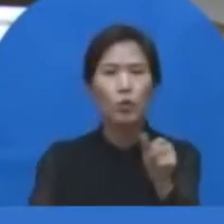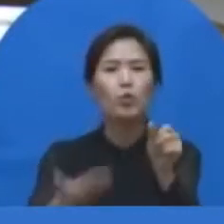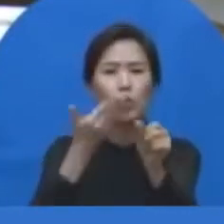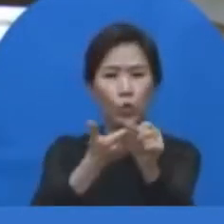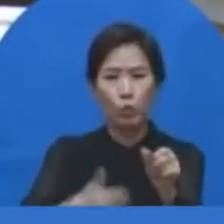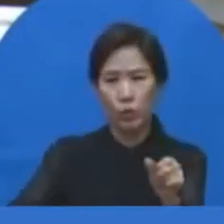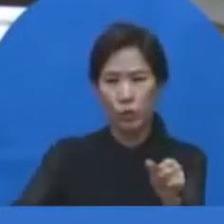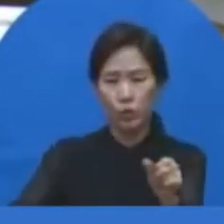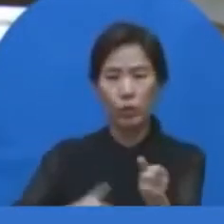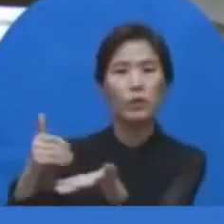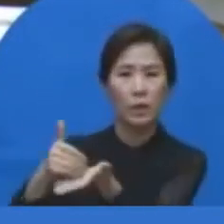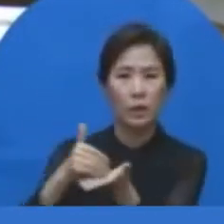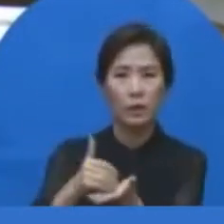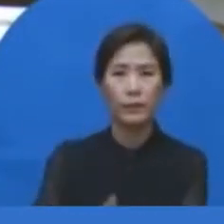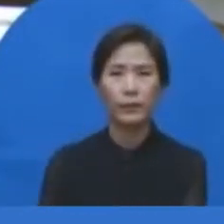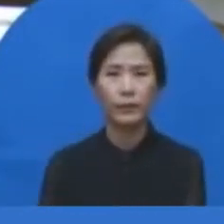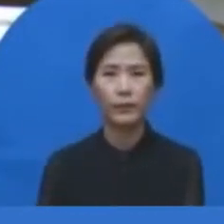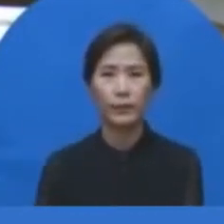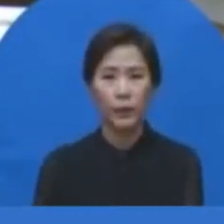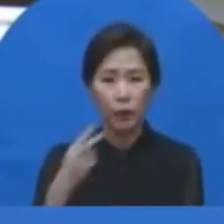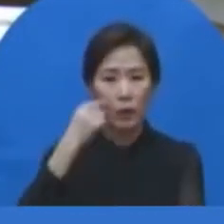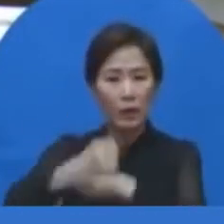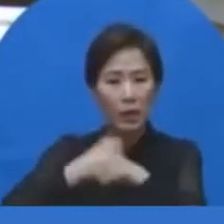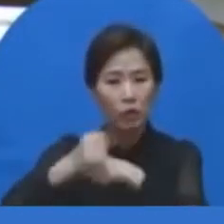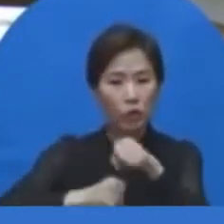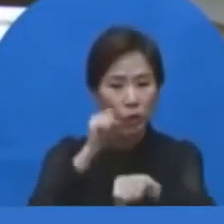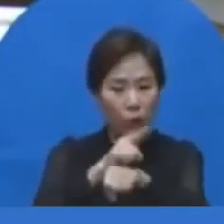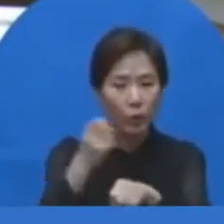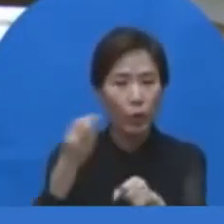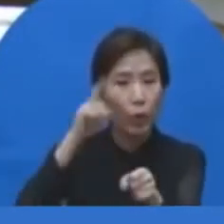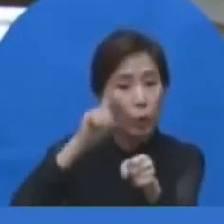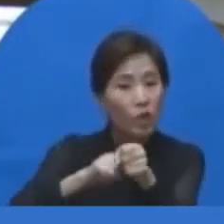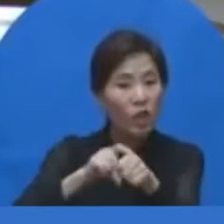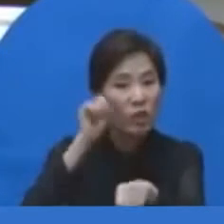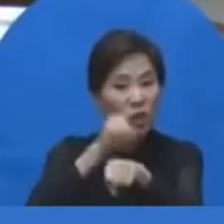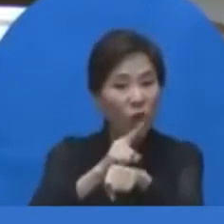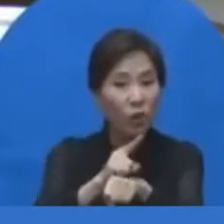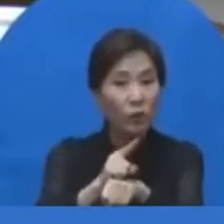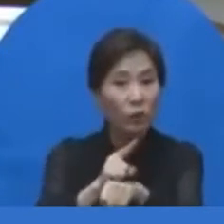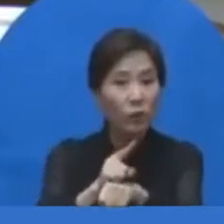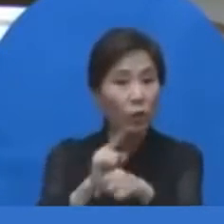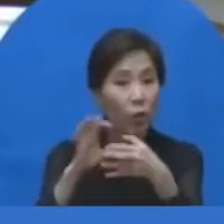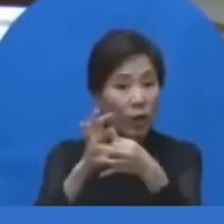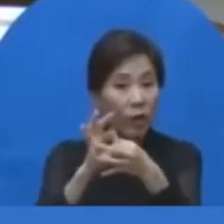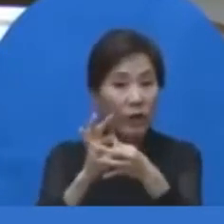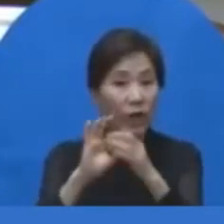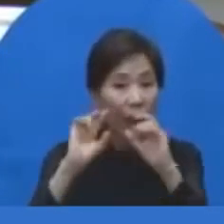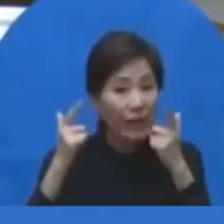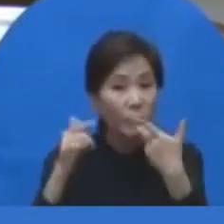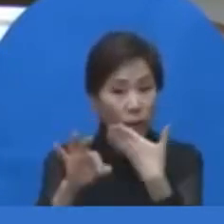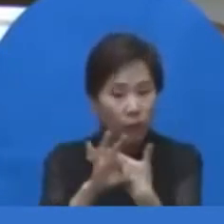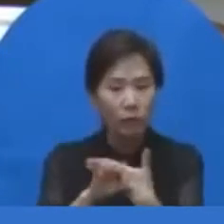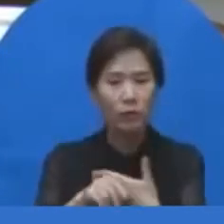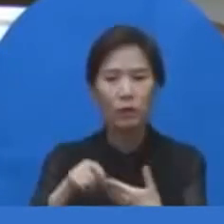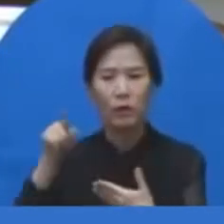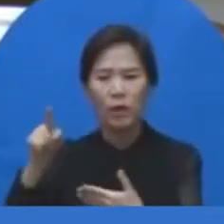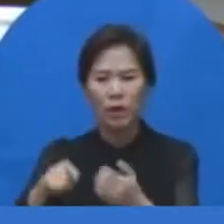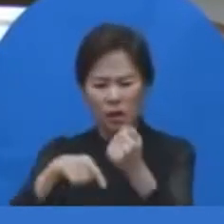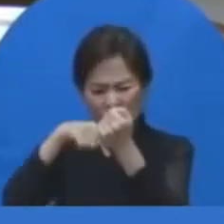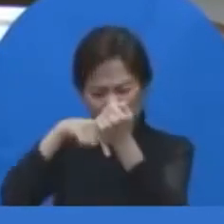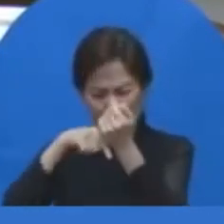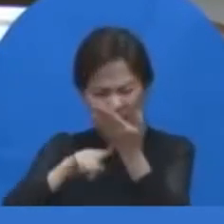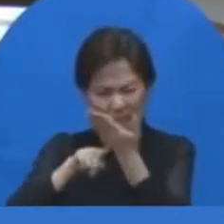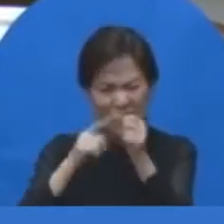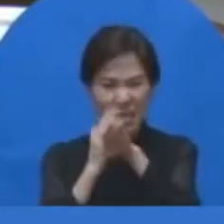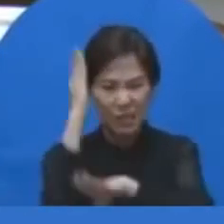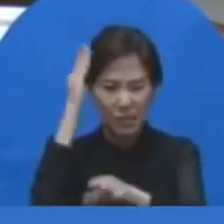현저하게 자주성이라든지 목적성 같은 것이 결여한 경우가 아닌 한 행정관청이 너무 깊숙이 알려고 하지